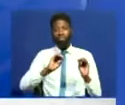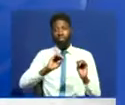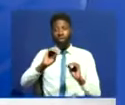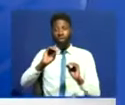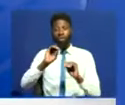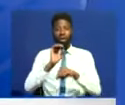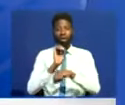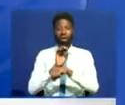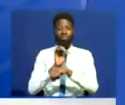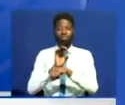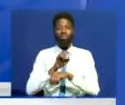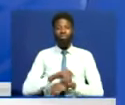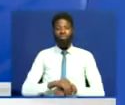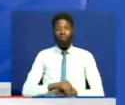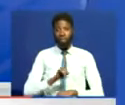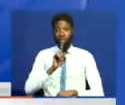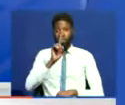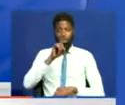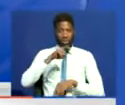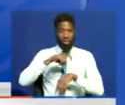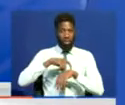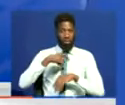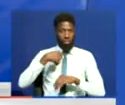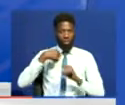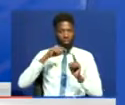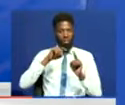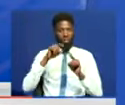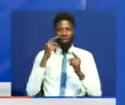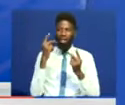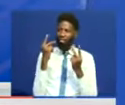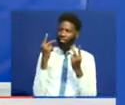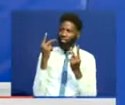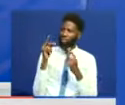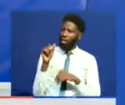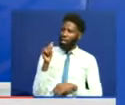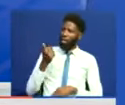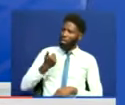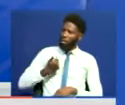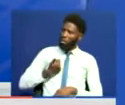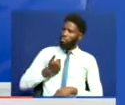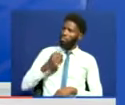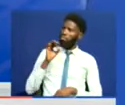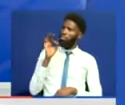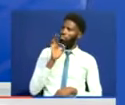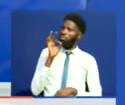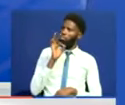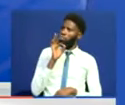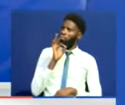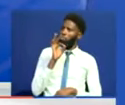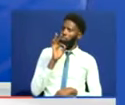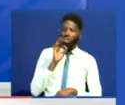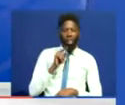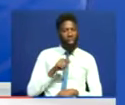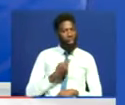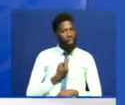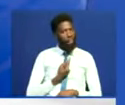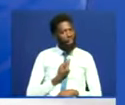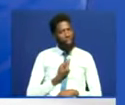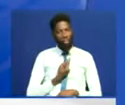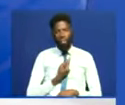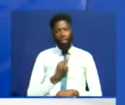Sasa tabia nilikuja hiyo first session niliona like kuna wasichana wengine. So nilikuwa like kumbara si mimi peke yangu, labda ningekaa kwa